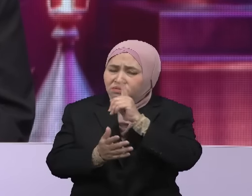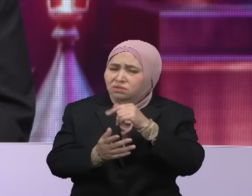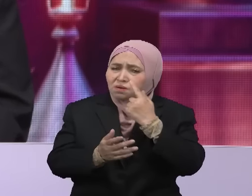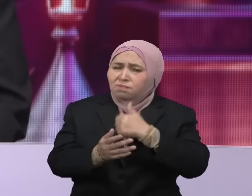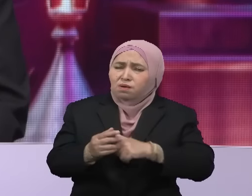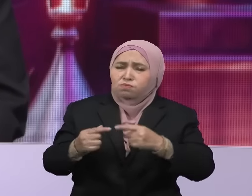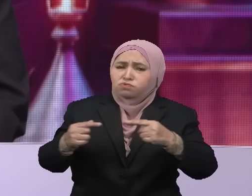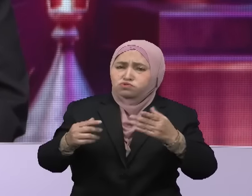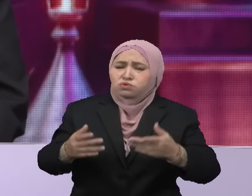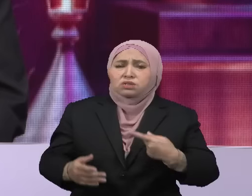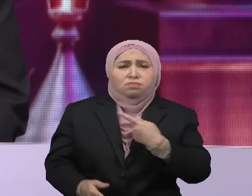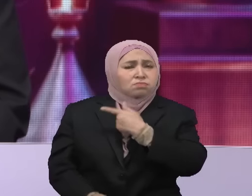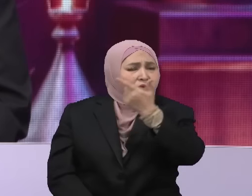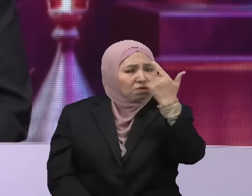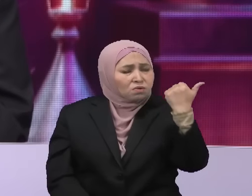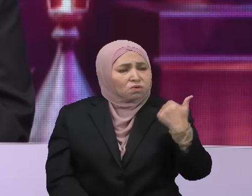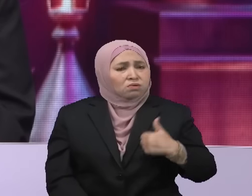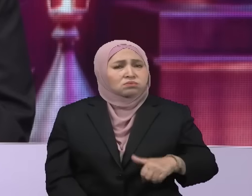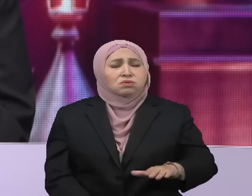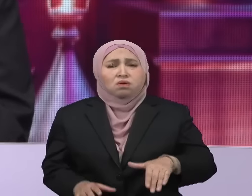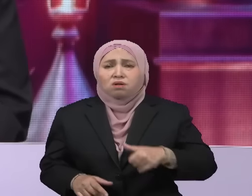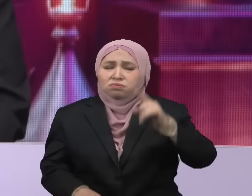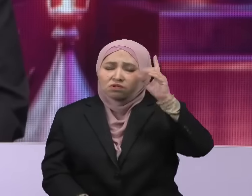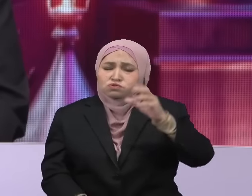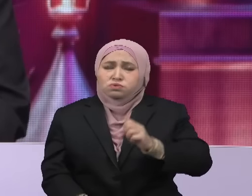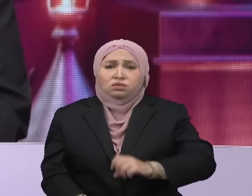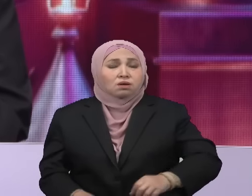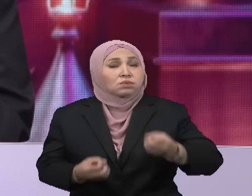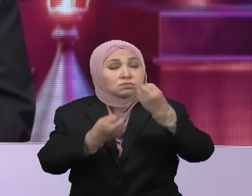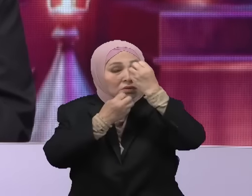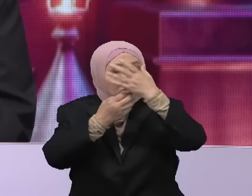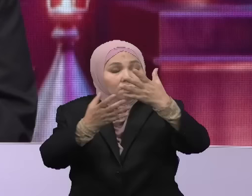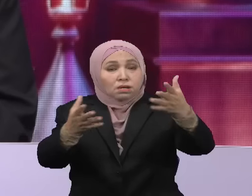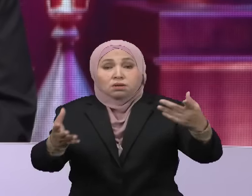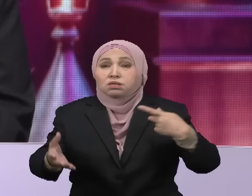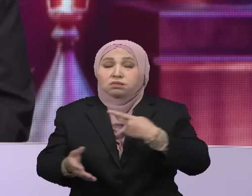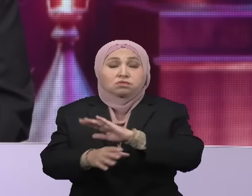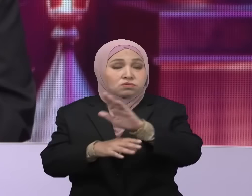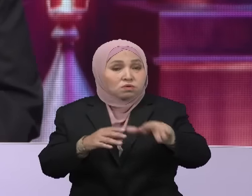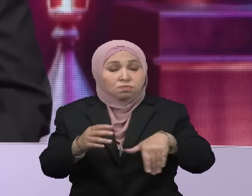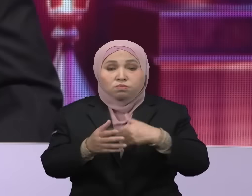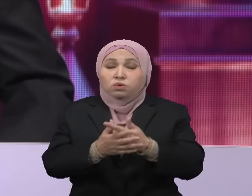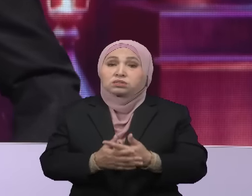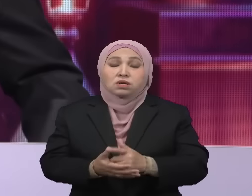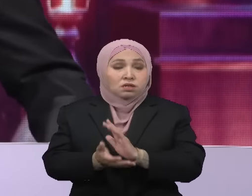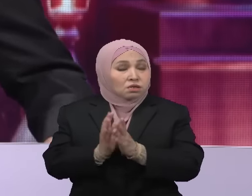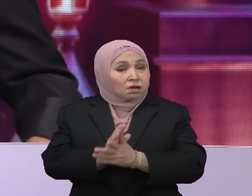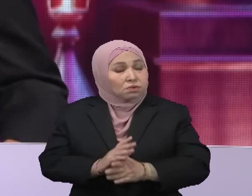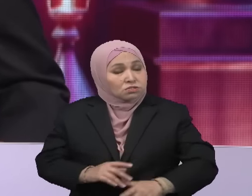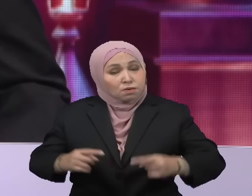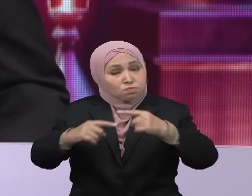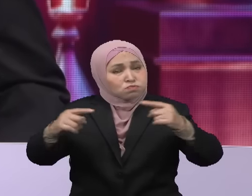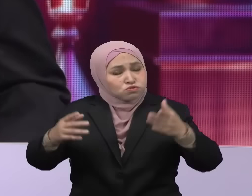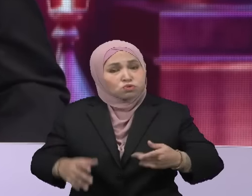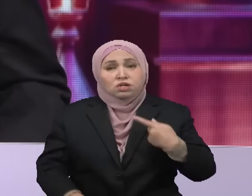kita, kerana bagaimana Allah Subhanahu Wa Taala isytiharkan kepada kita semua dalam Al-Quran, jadikanlah ia sebagai musuh